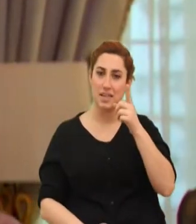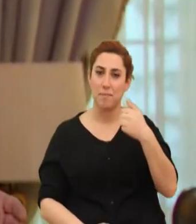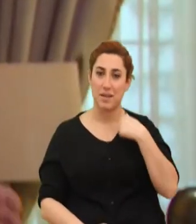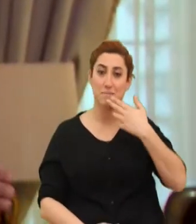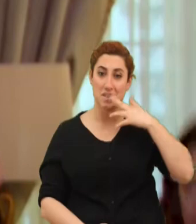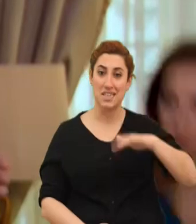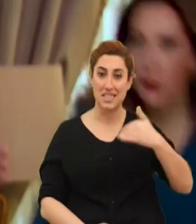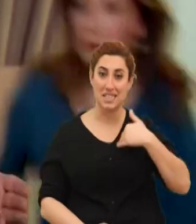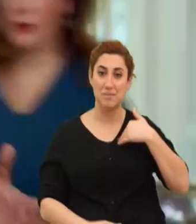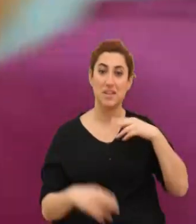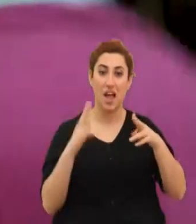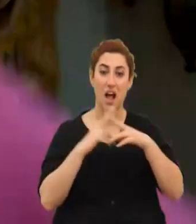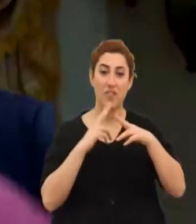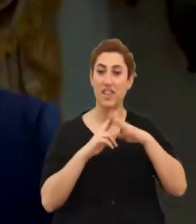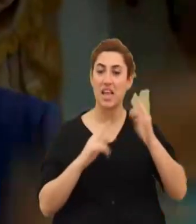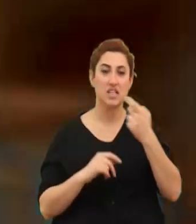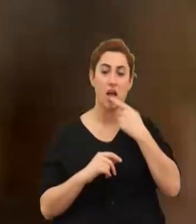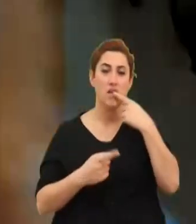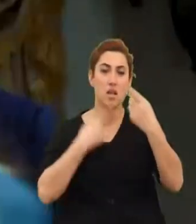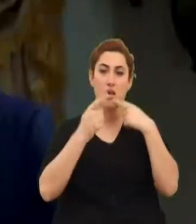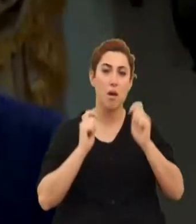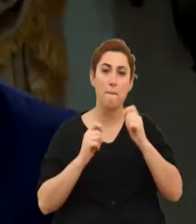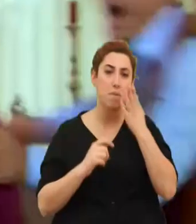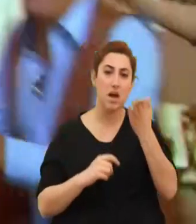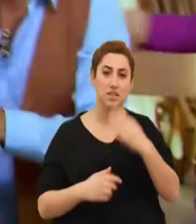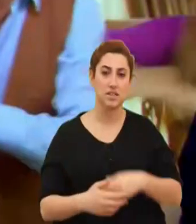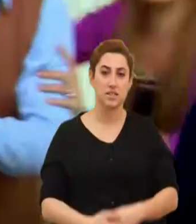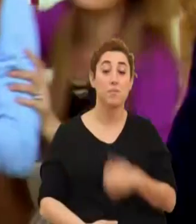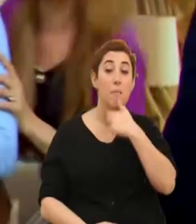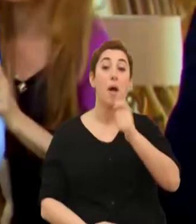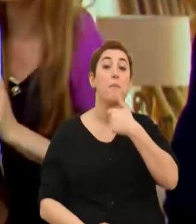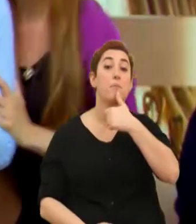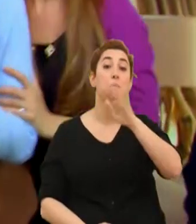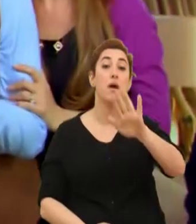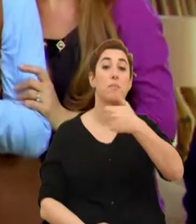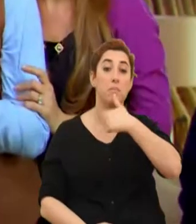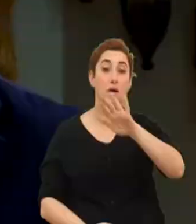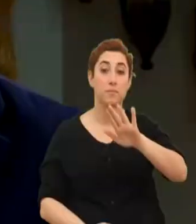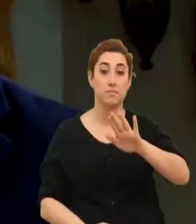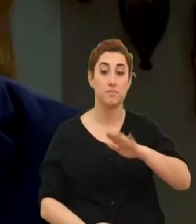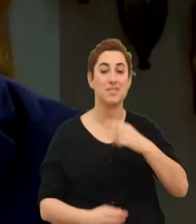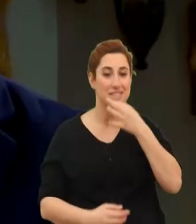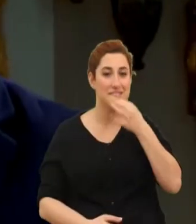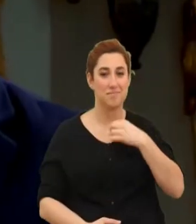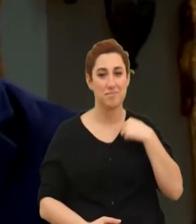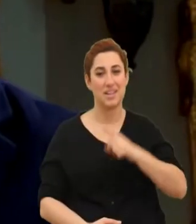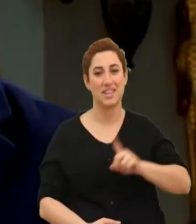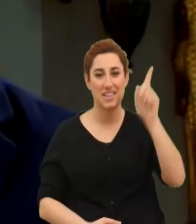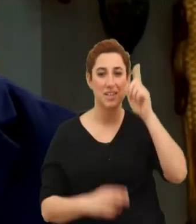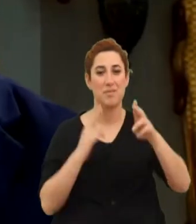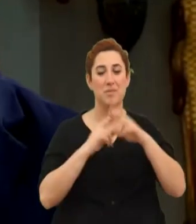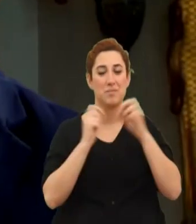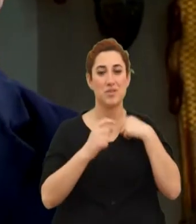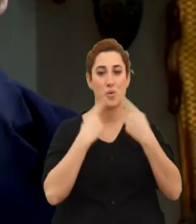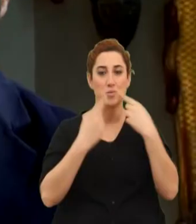benim kızımın adını nasıl ağzına alırsın? Ay, lan, yani. Baba yapma baba. Baba, müsaadenizle ben gidip bir an